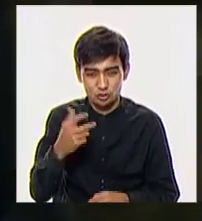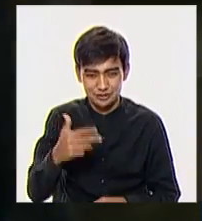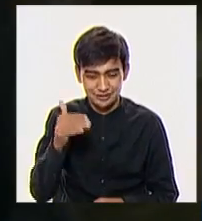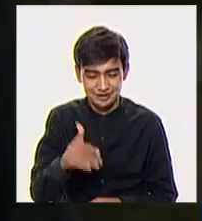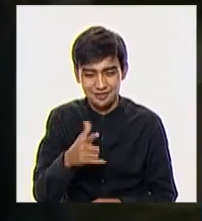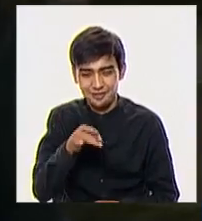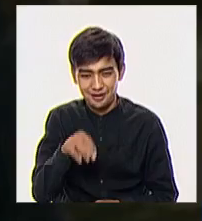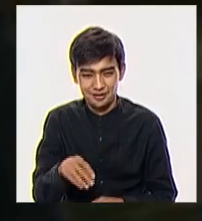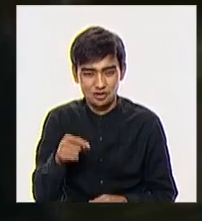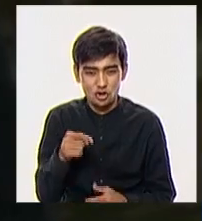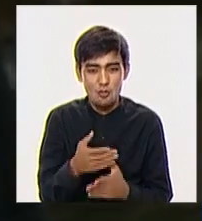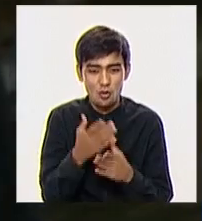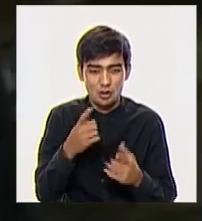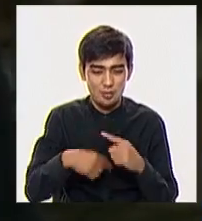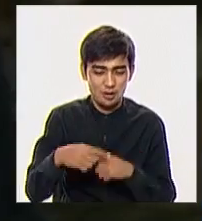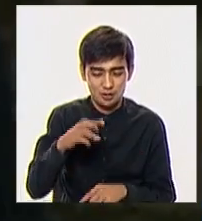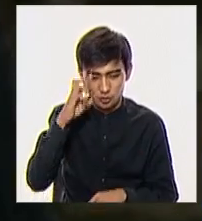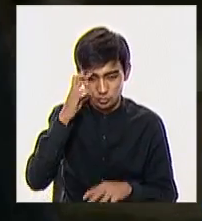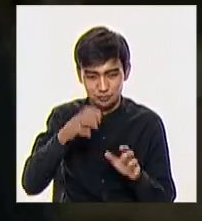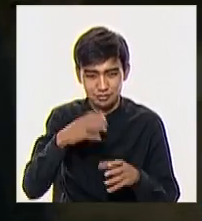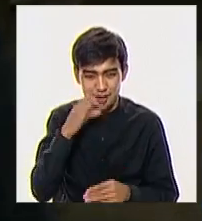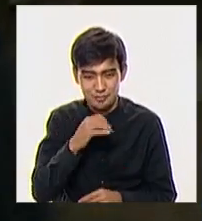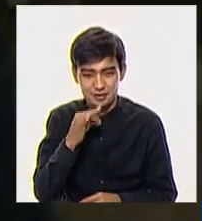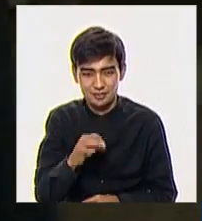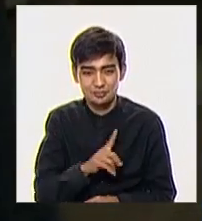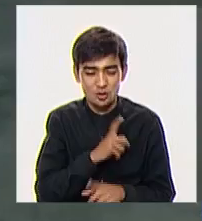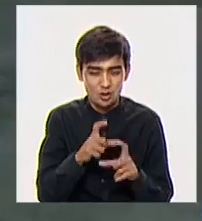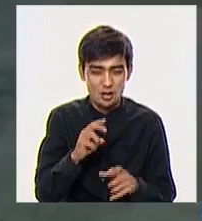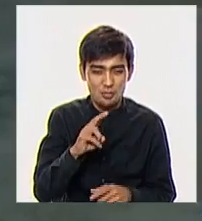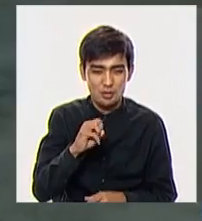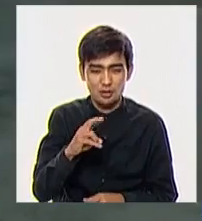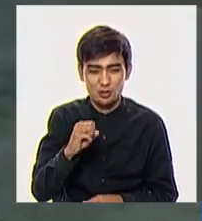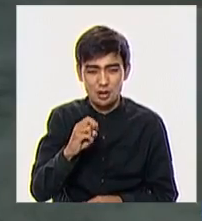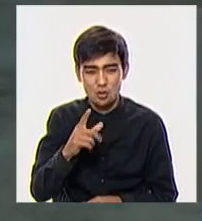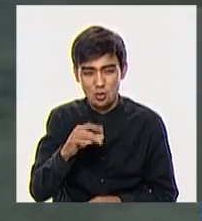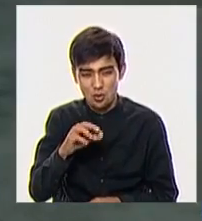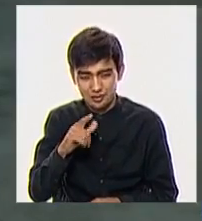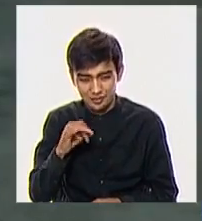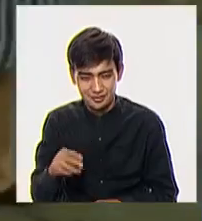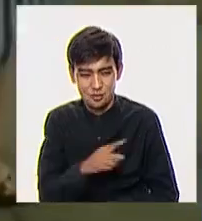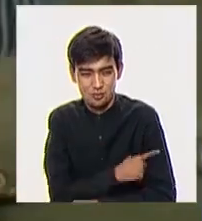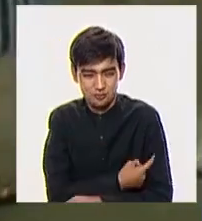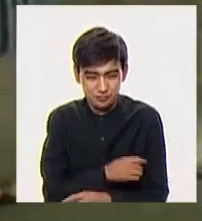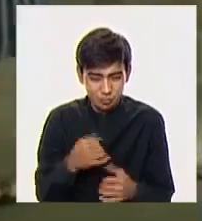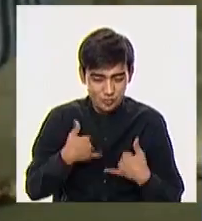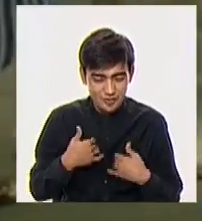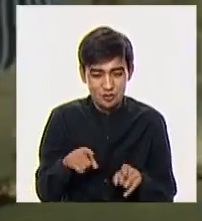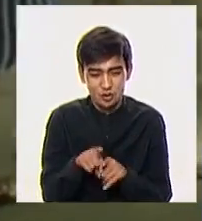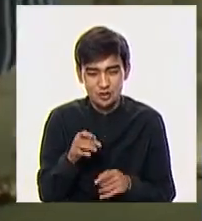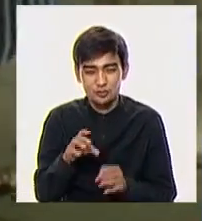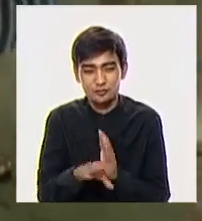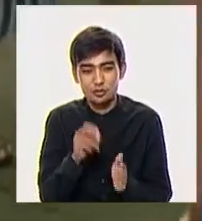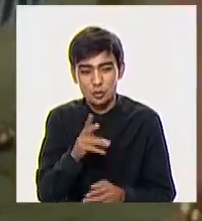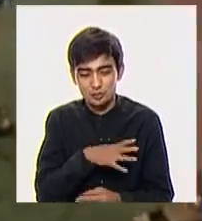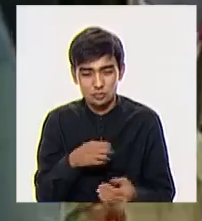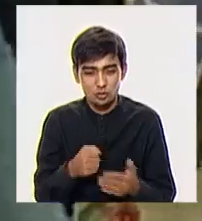мыңдаған гранттың ақысы қайта бюджетке қайтарылуы мүмкін. Мамандар, педагогика және медицина саласын таңдаған талапкерлер 13 шілдеге дейін, яғни